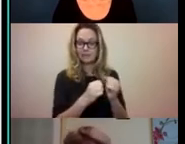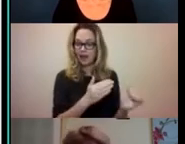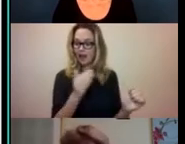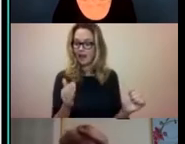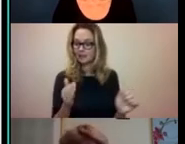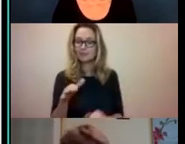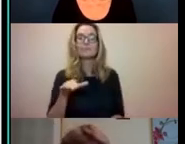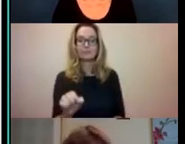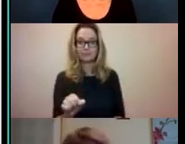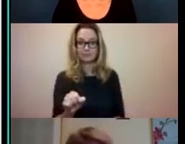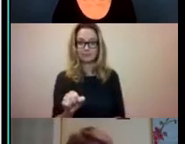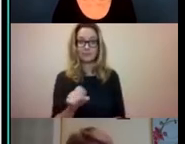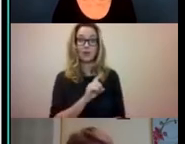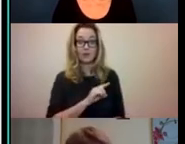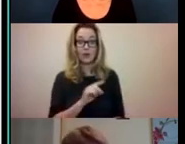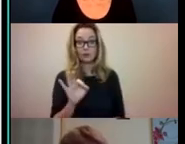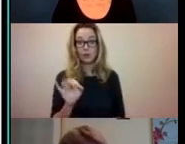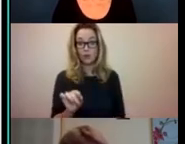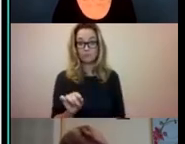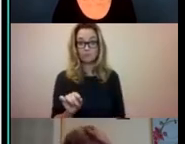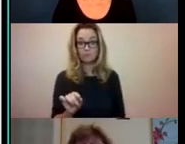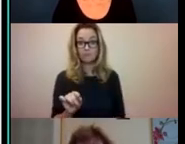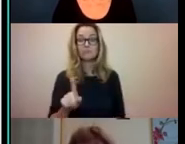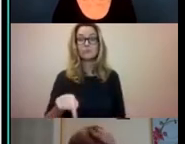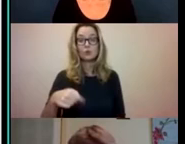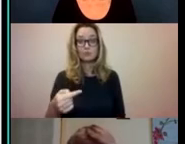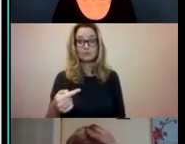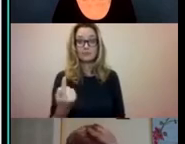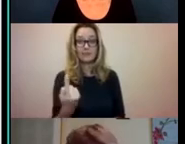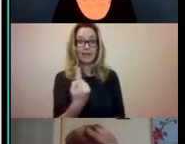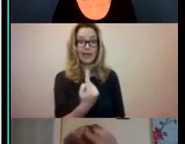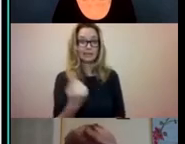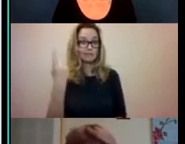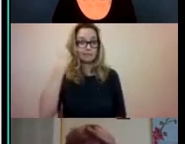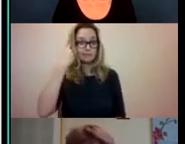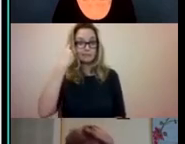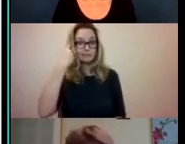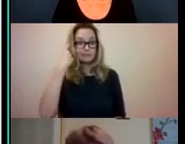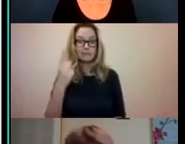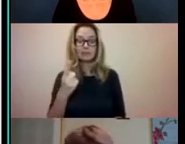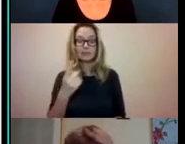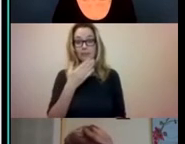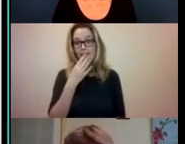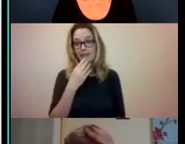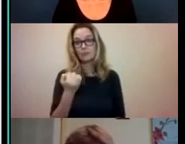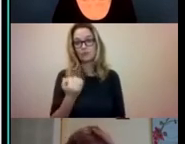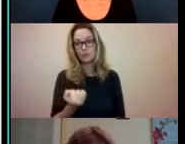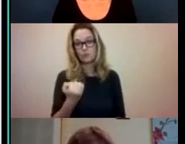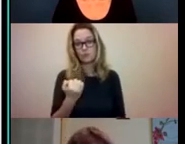gewone school. Ik kreeg 1 gehoorapparaatje en werd geconstateerd dat ik ernstig slechthorend was.